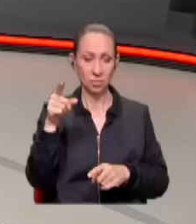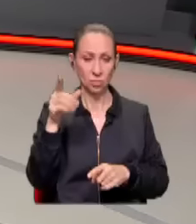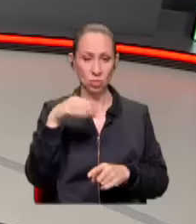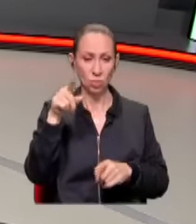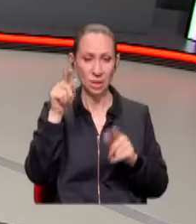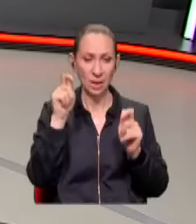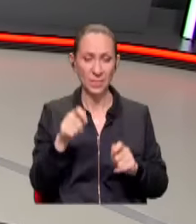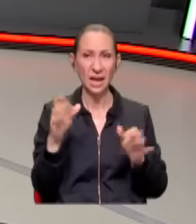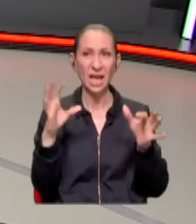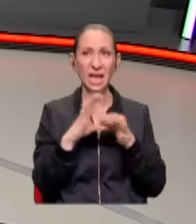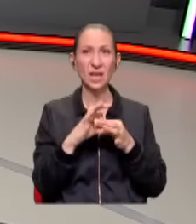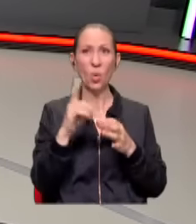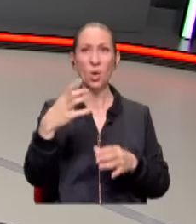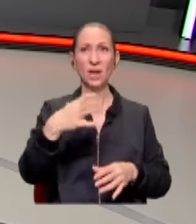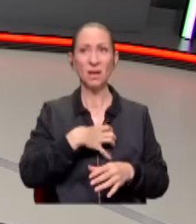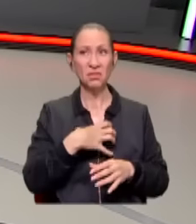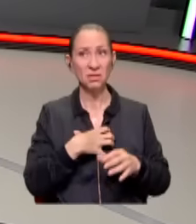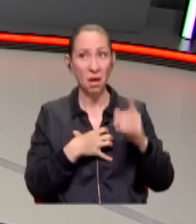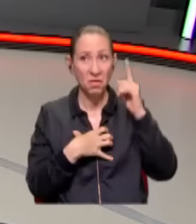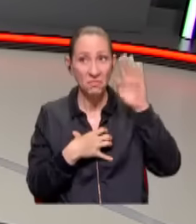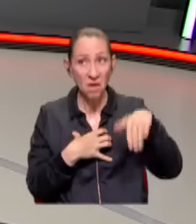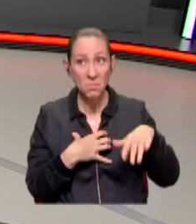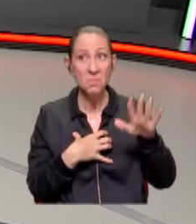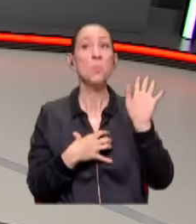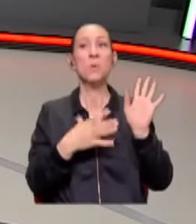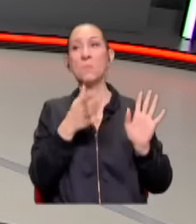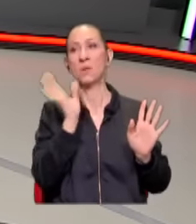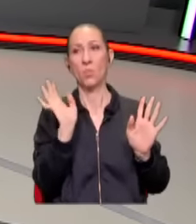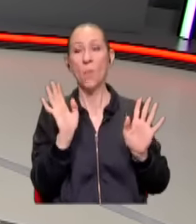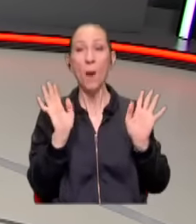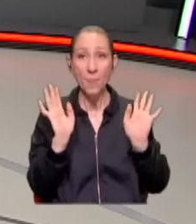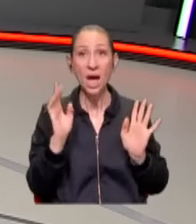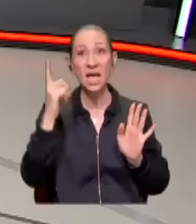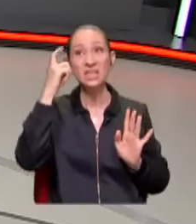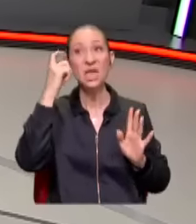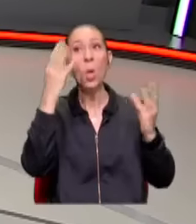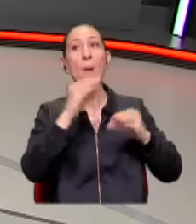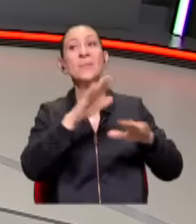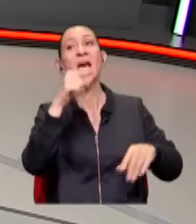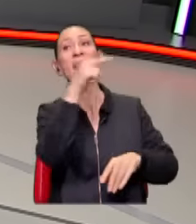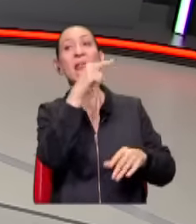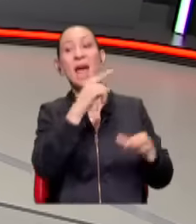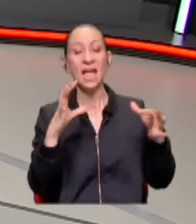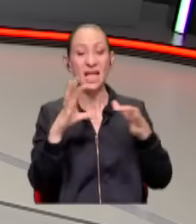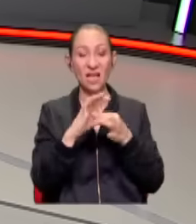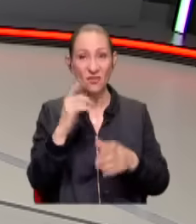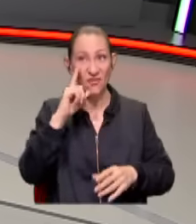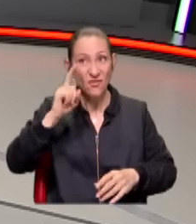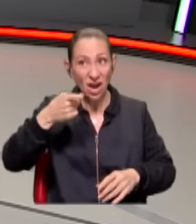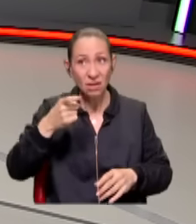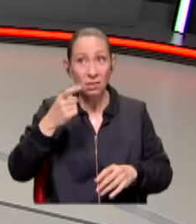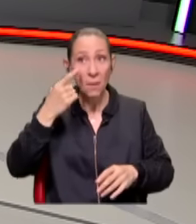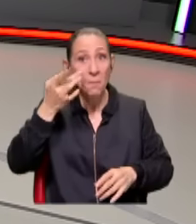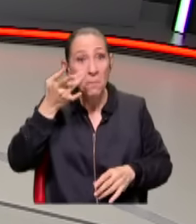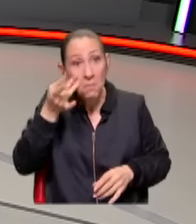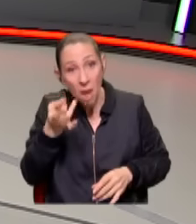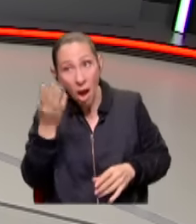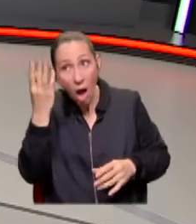bütün bu yapılanlarla ilgili olarak o kendinde mi bilmiyorum da, İsrail'de olan bitenlerle ilgili hakikaten farkında mı bilmiyorum